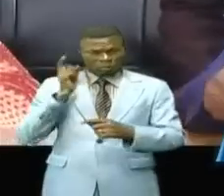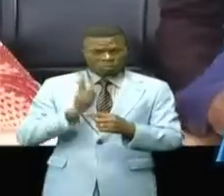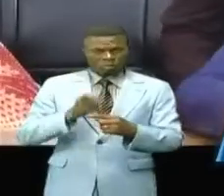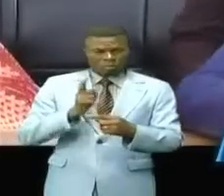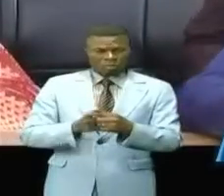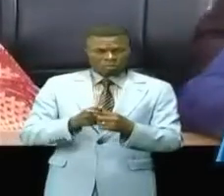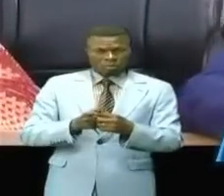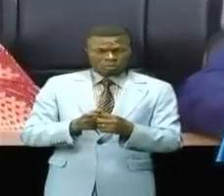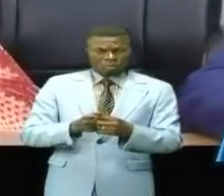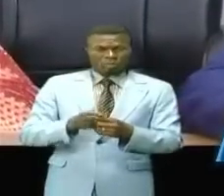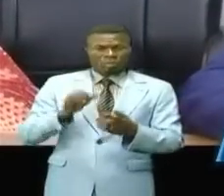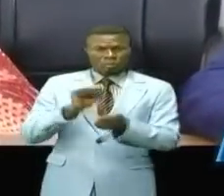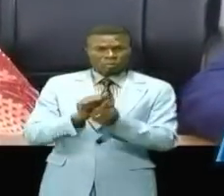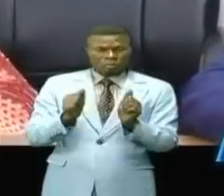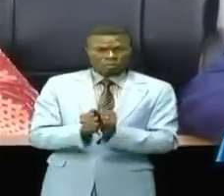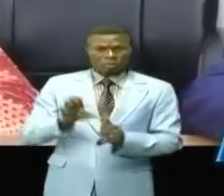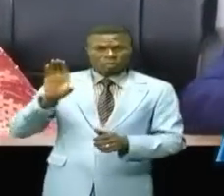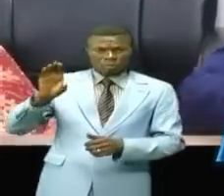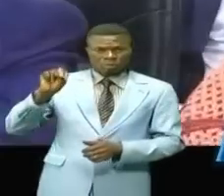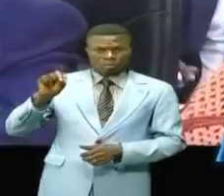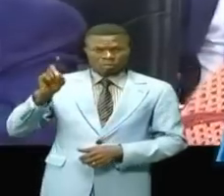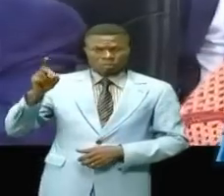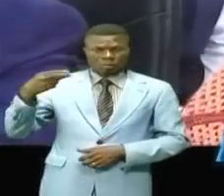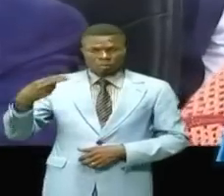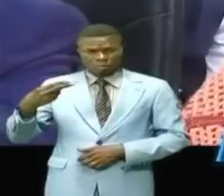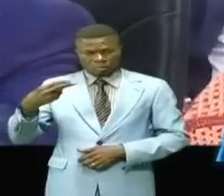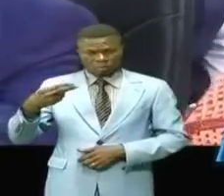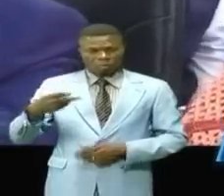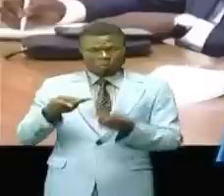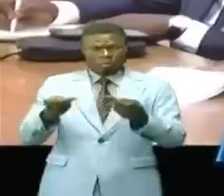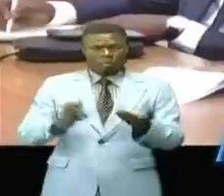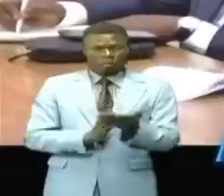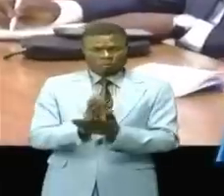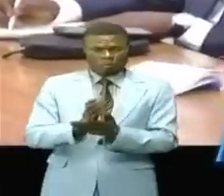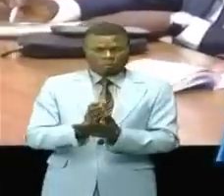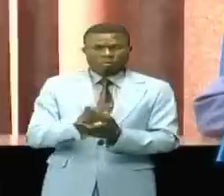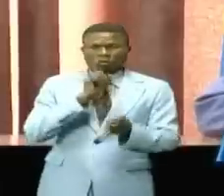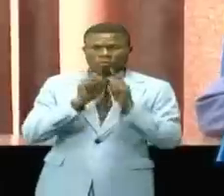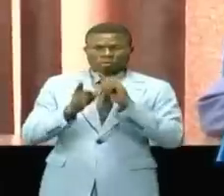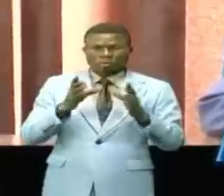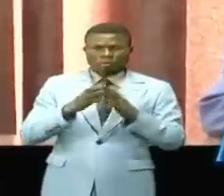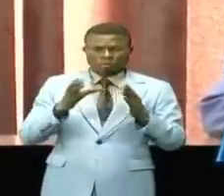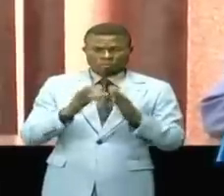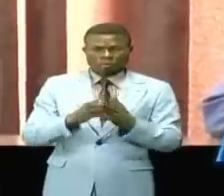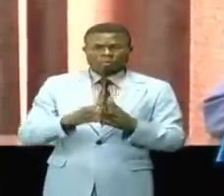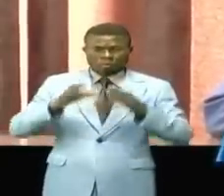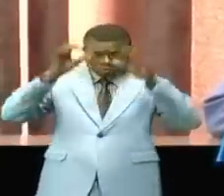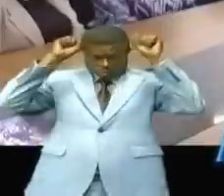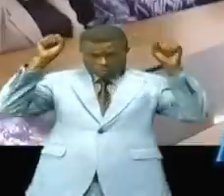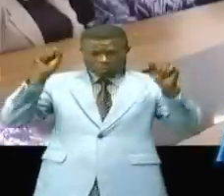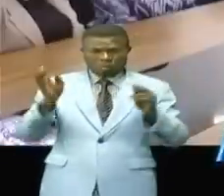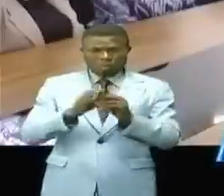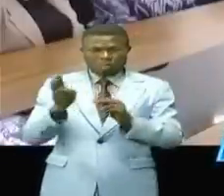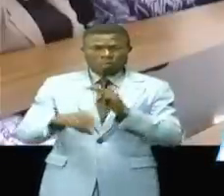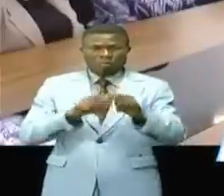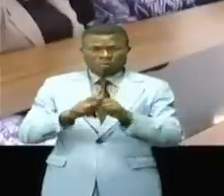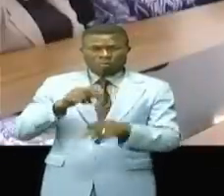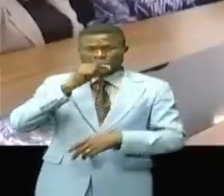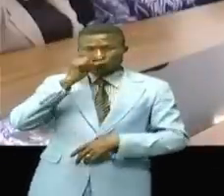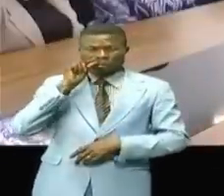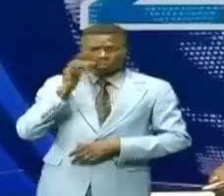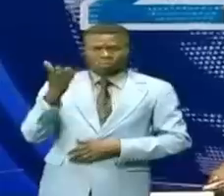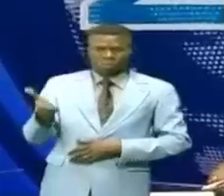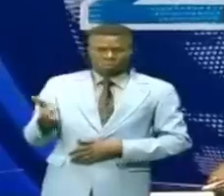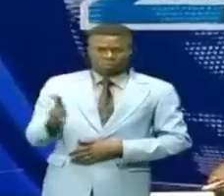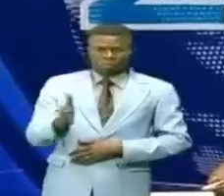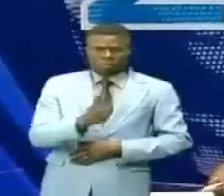auxquelles fait face la CNDH ont figuré en bonne place lors des échanges avec les speakers de la Chambre basse du Parlement